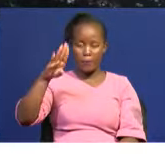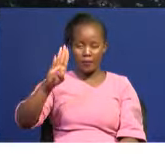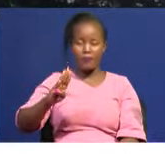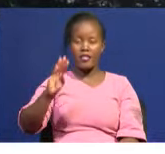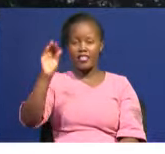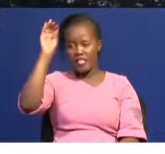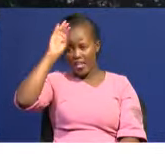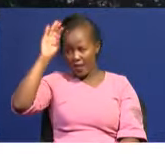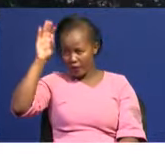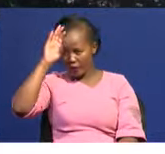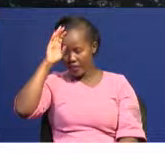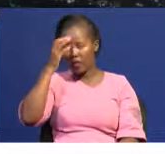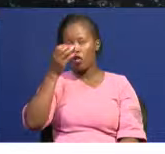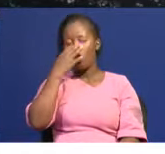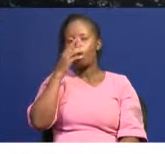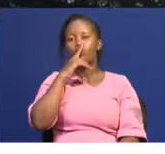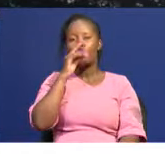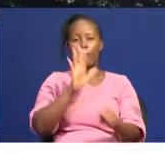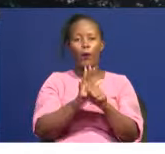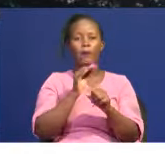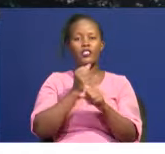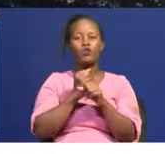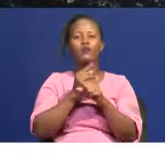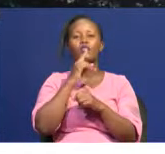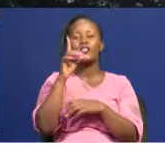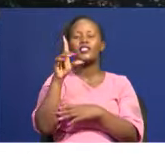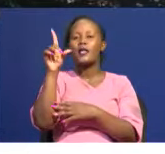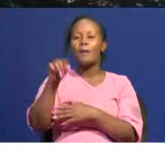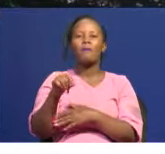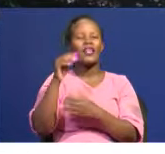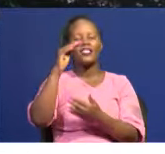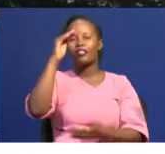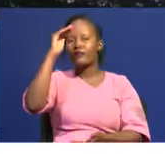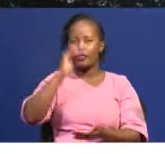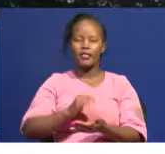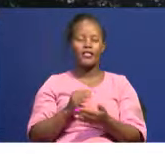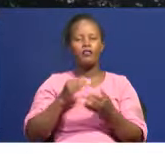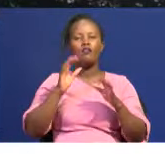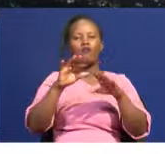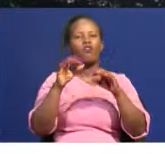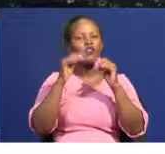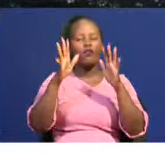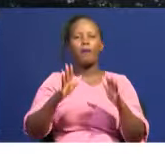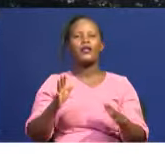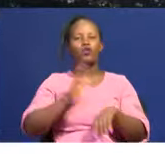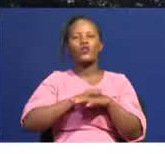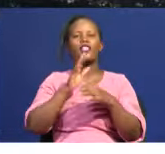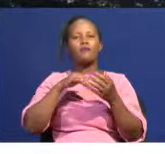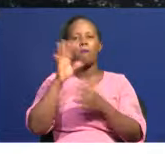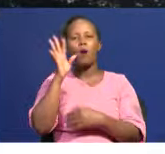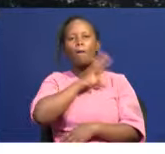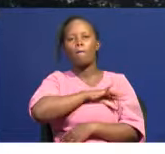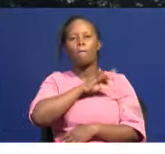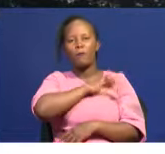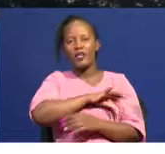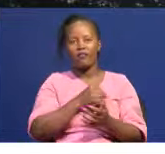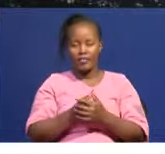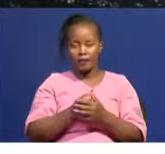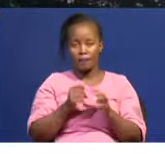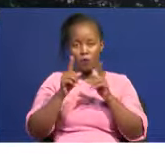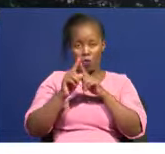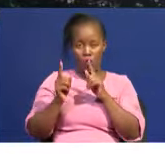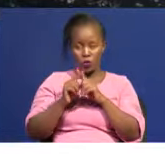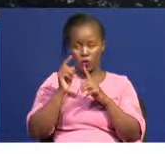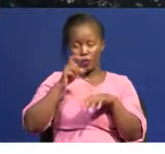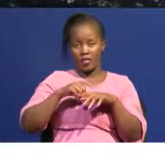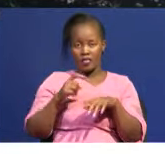Ruto aliahidi kushinikiza kupunguzwa kwa bei ya mbolea kuhakikisha wakulima wanapata faida zaidi. Hayo yaliwadia huku waziri wa kilimo